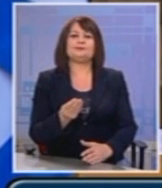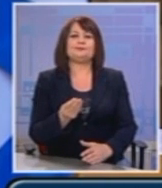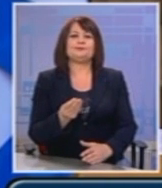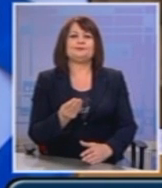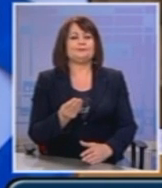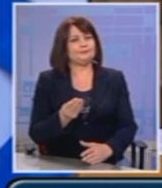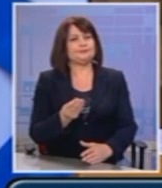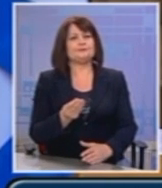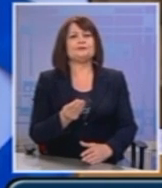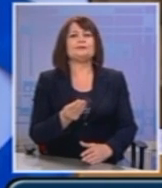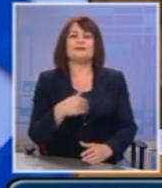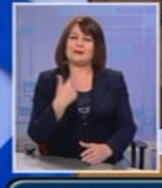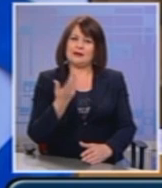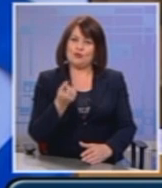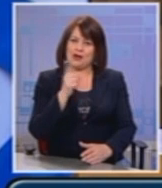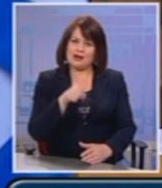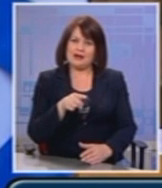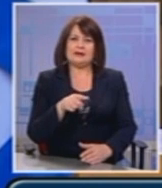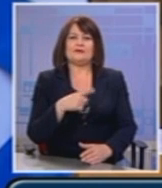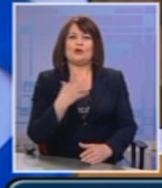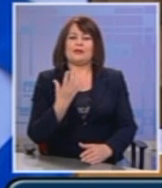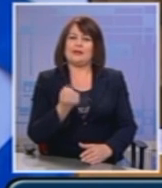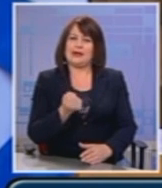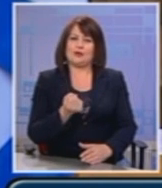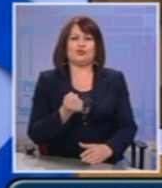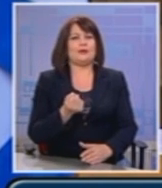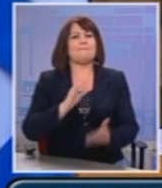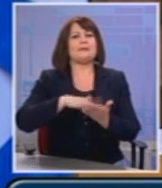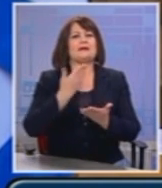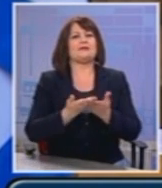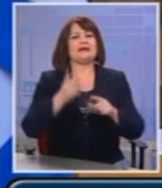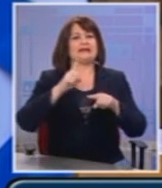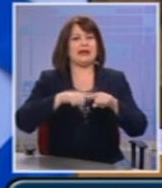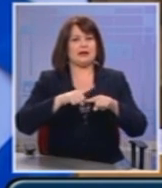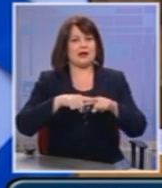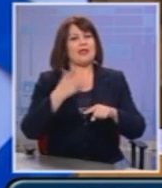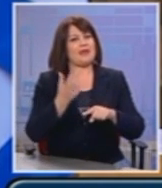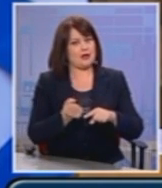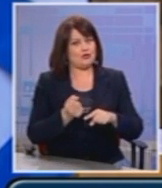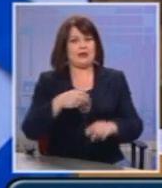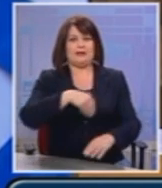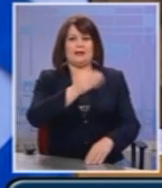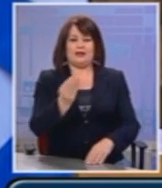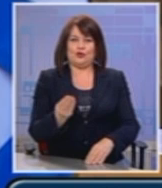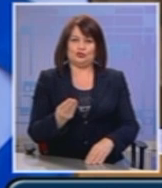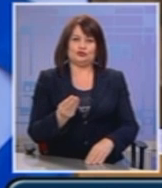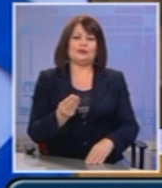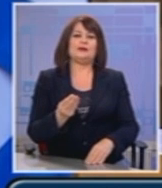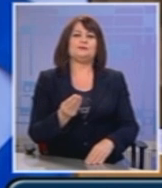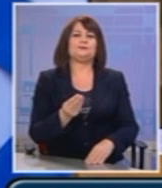πρωτότυπη μορφή του και από αύριο θα χουμε και μεταφράσεις στα